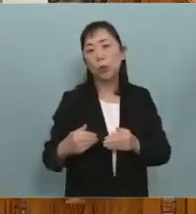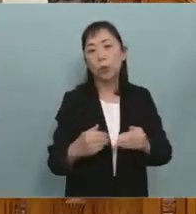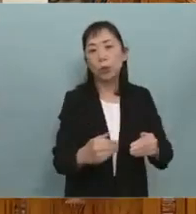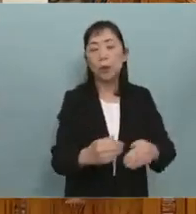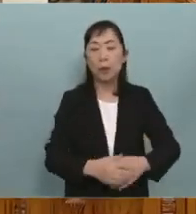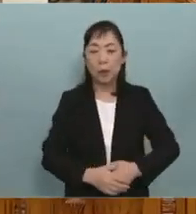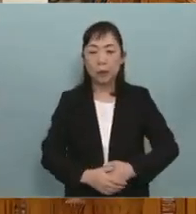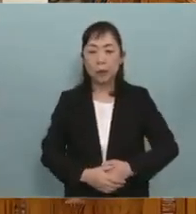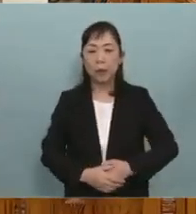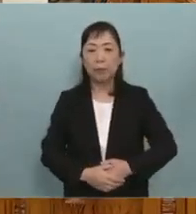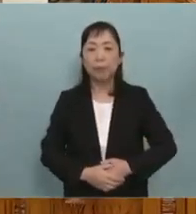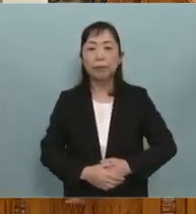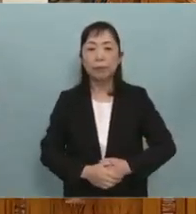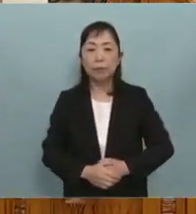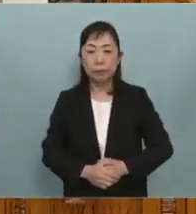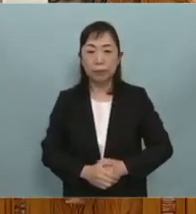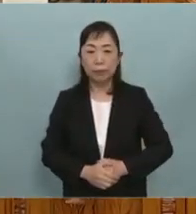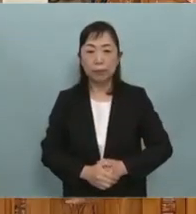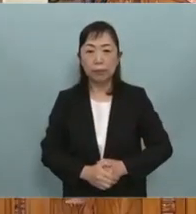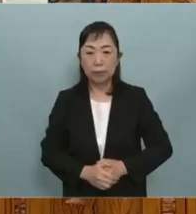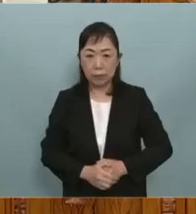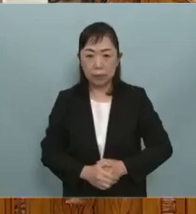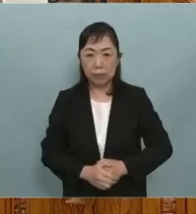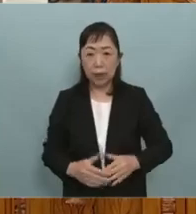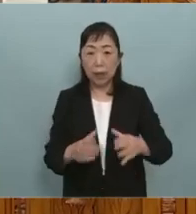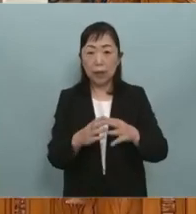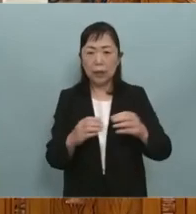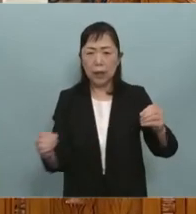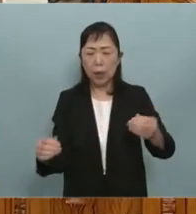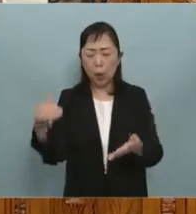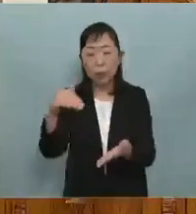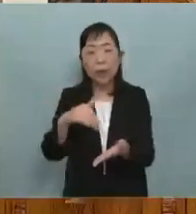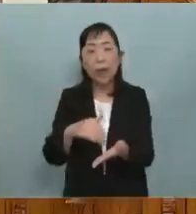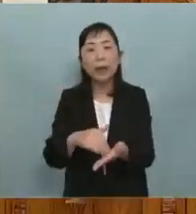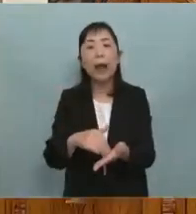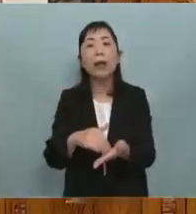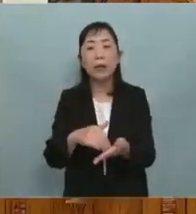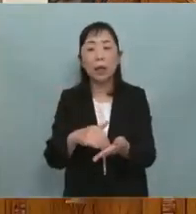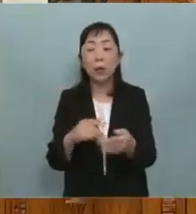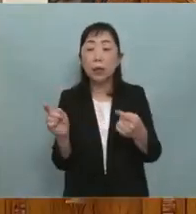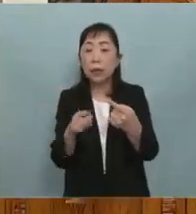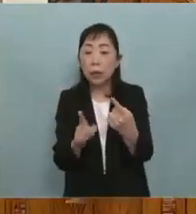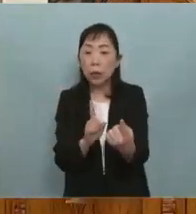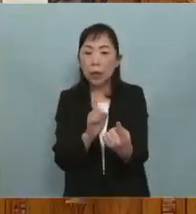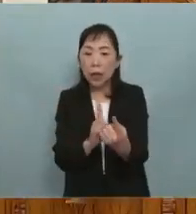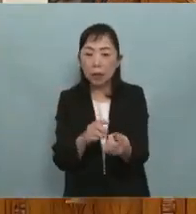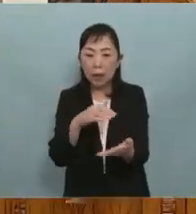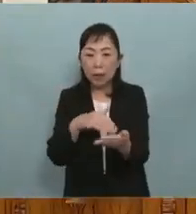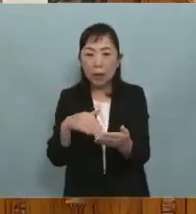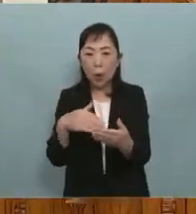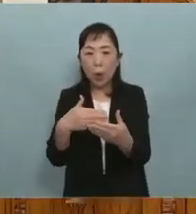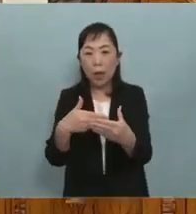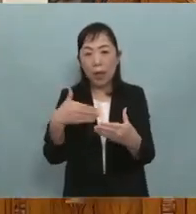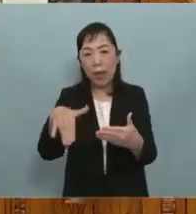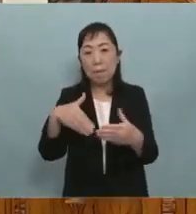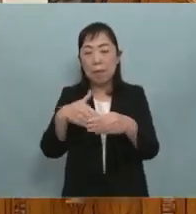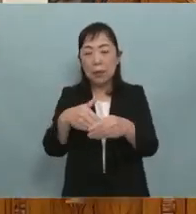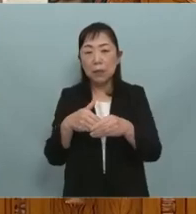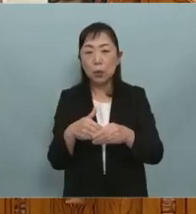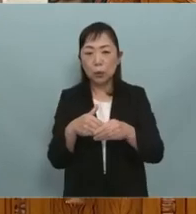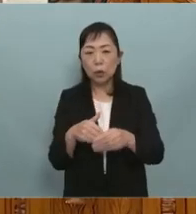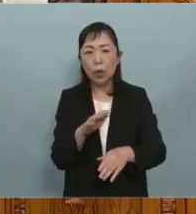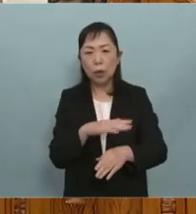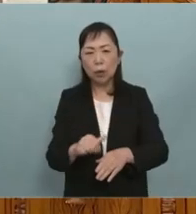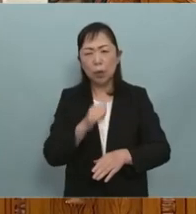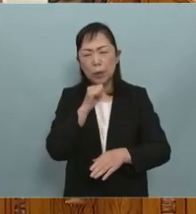ますまた未だ全国最下である1人当たりの県民所得や子供の貧困の